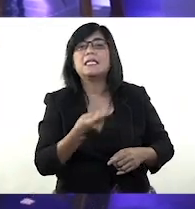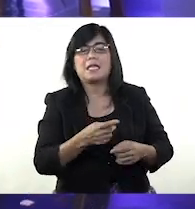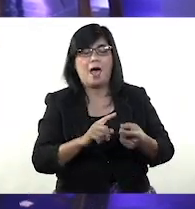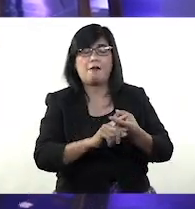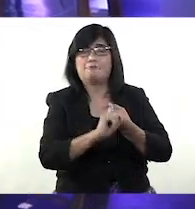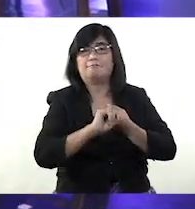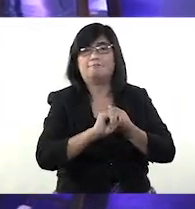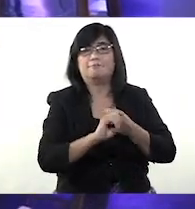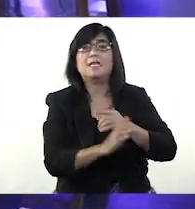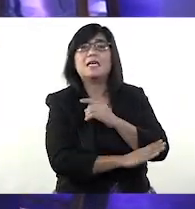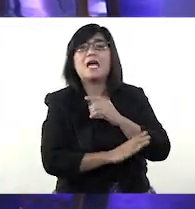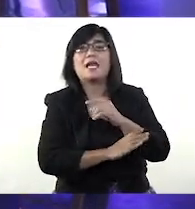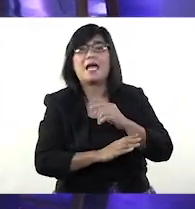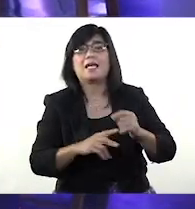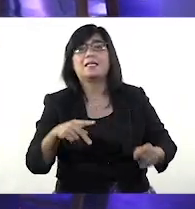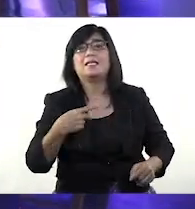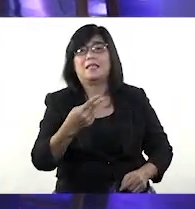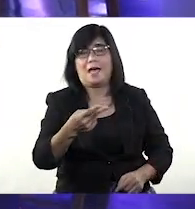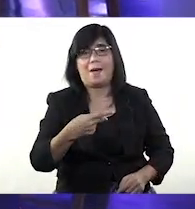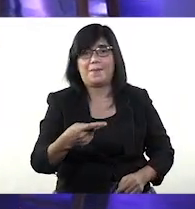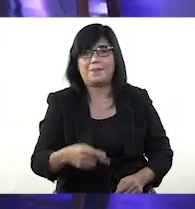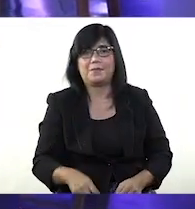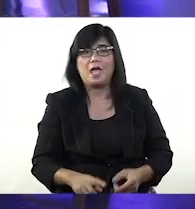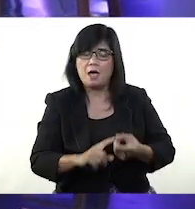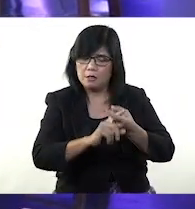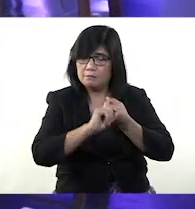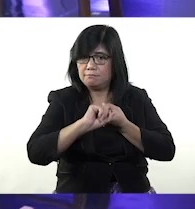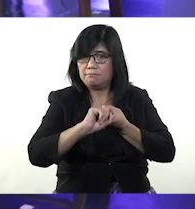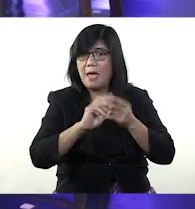hai day negara itu Hai Mitra